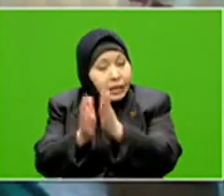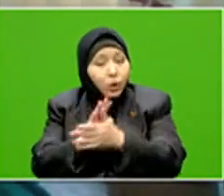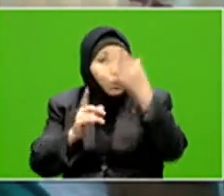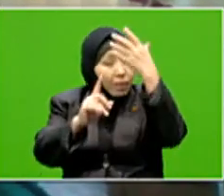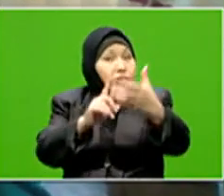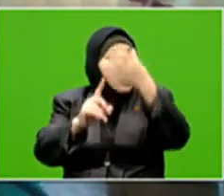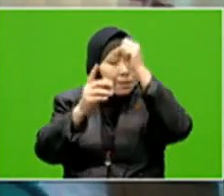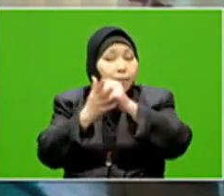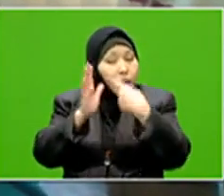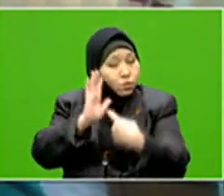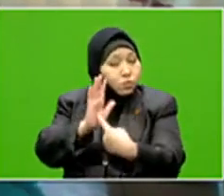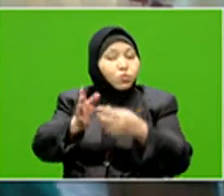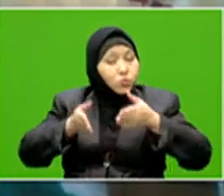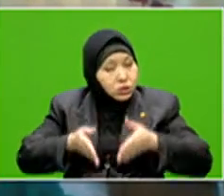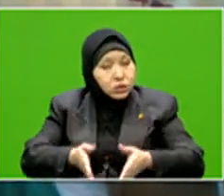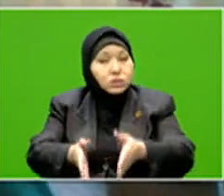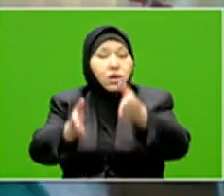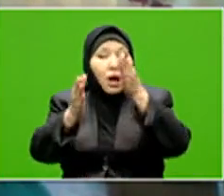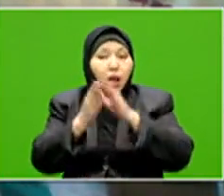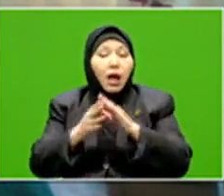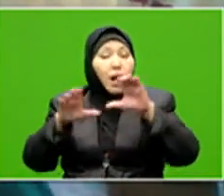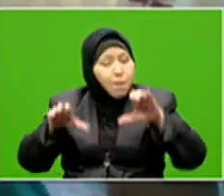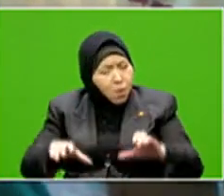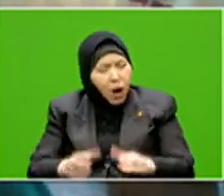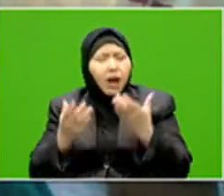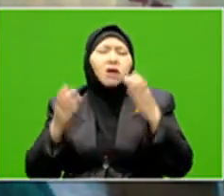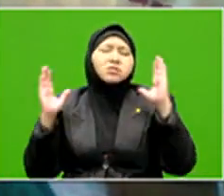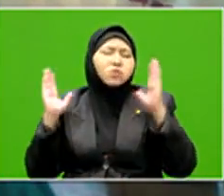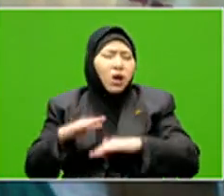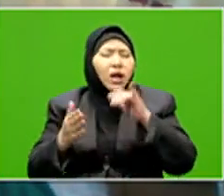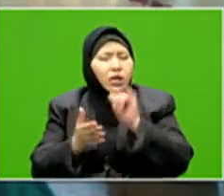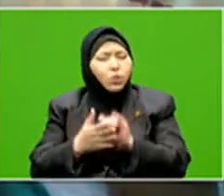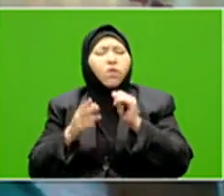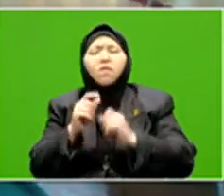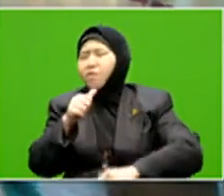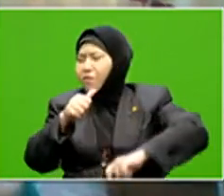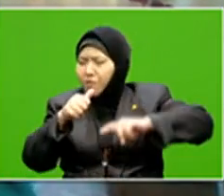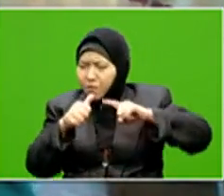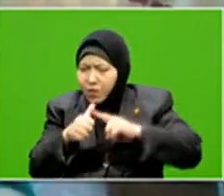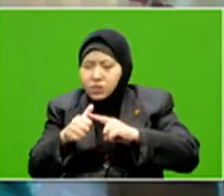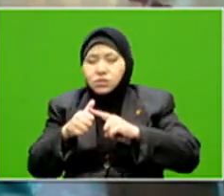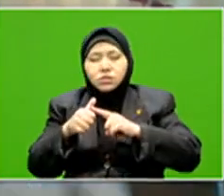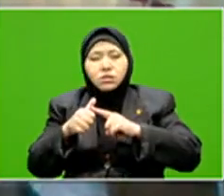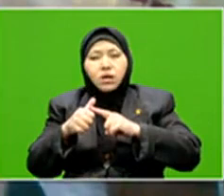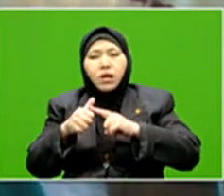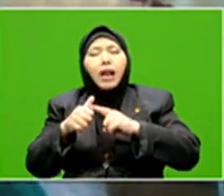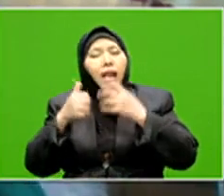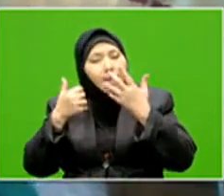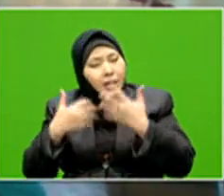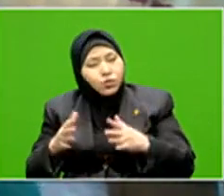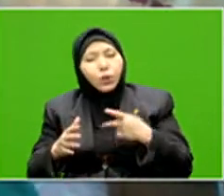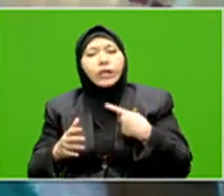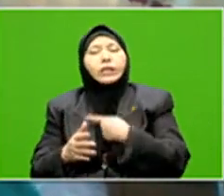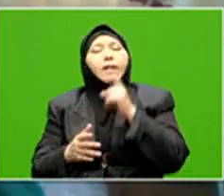Allah menunjukkan jalannya, ialah lakukanlah salat itu terlebih dahulu, kemudian kita kena